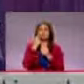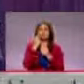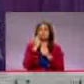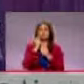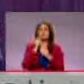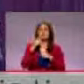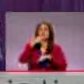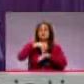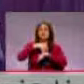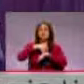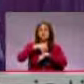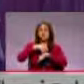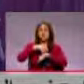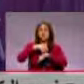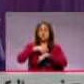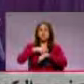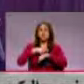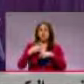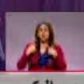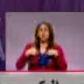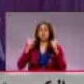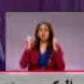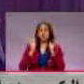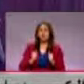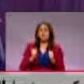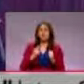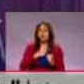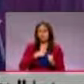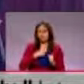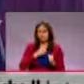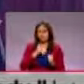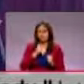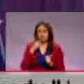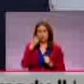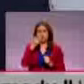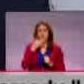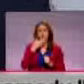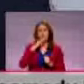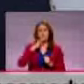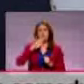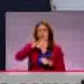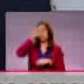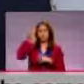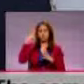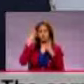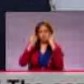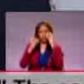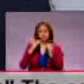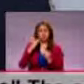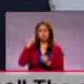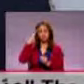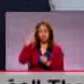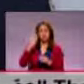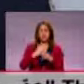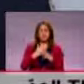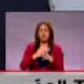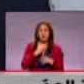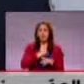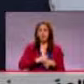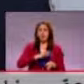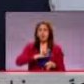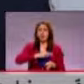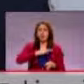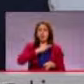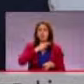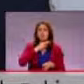دار الشفاء، عملوا لي قلب مفتوح لابني. فانا يعني الحمد لله نشكر كل الناس ونشكر كل واحد عمل